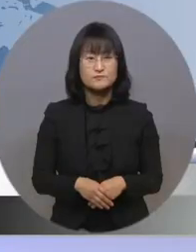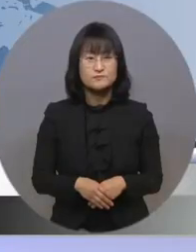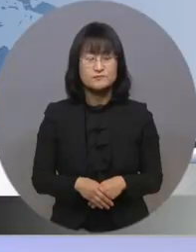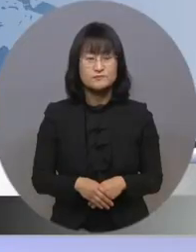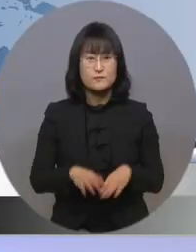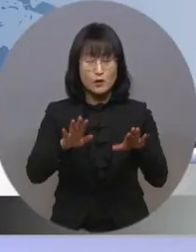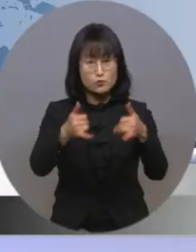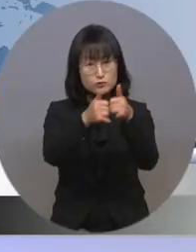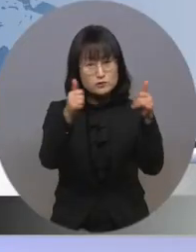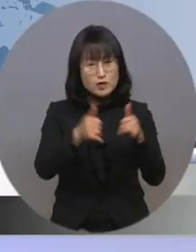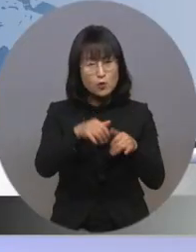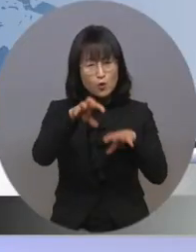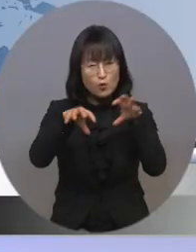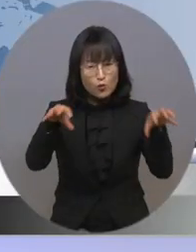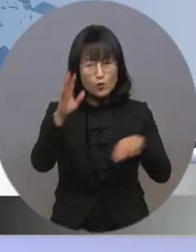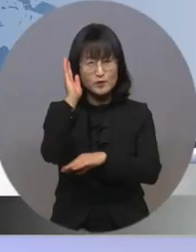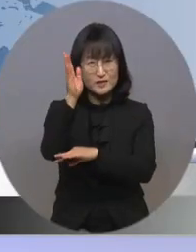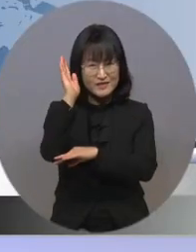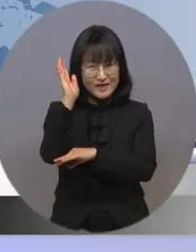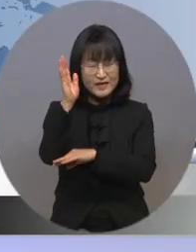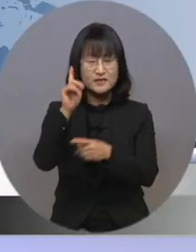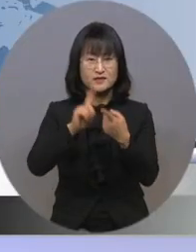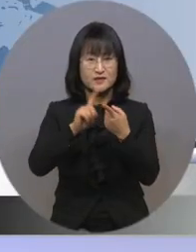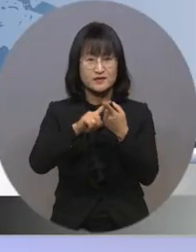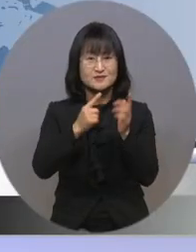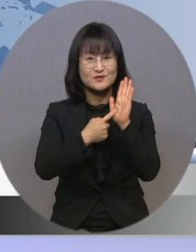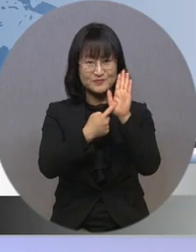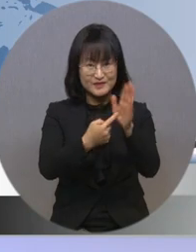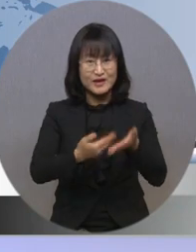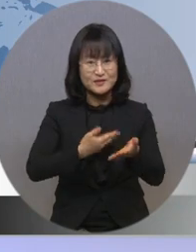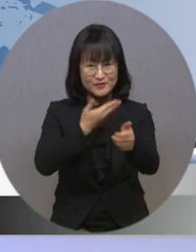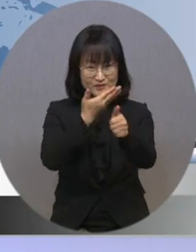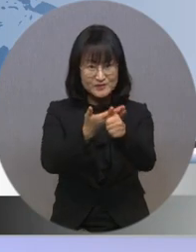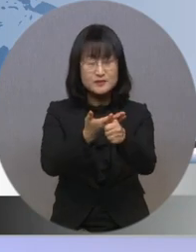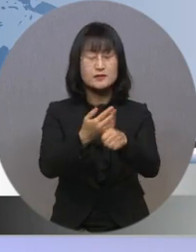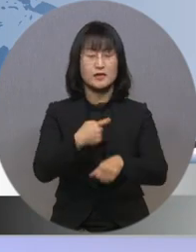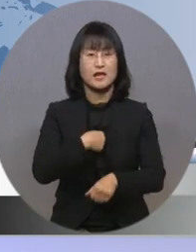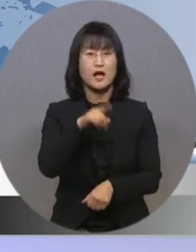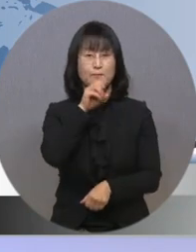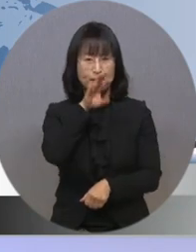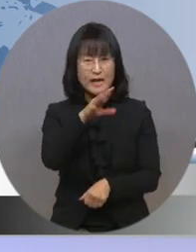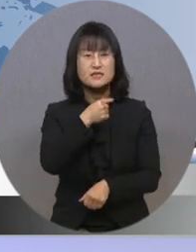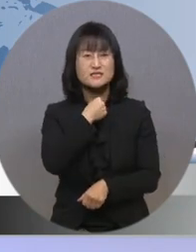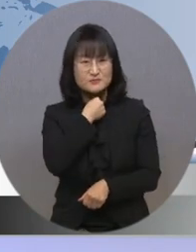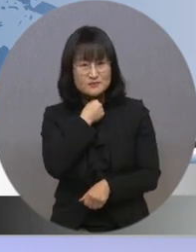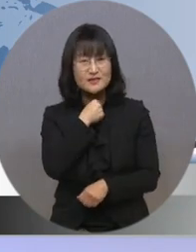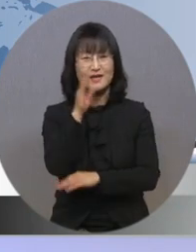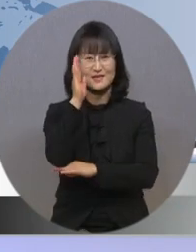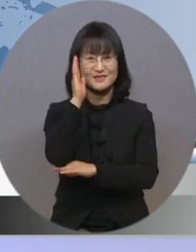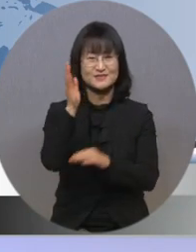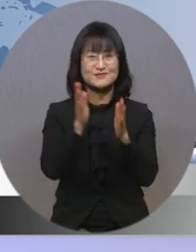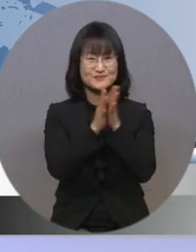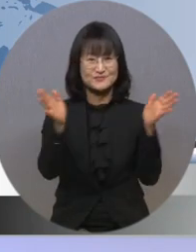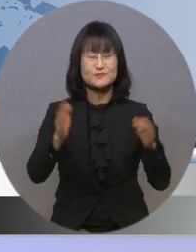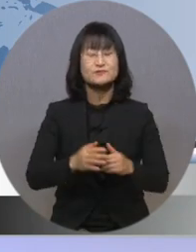우리 사회 곳곳의 이야기를 사연과 제보로 직접 만나보는 나도 말 좀 합시다 이어가겠습니다.